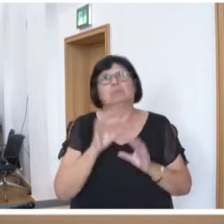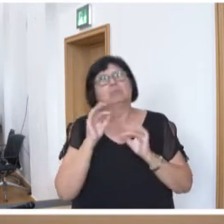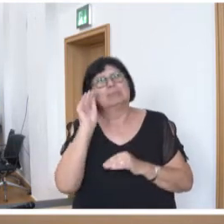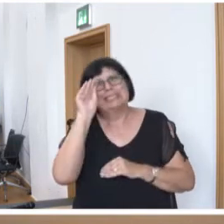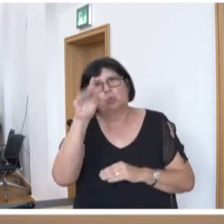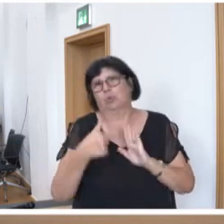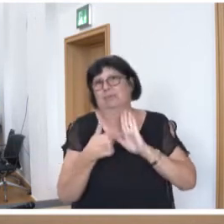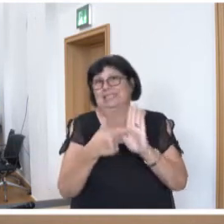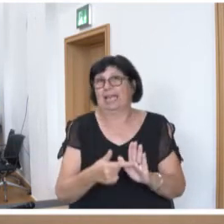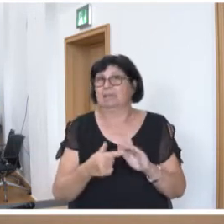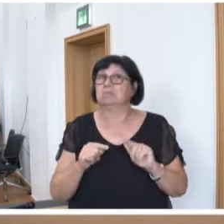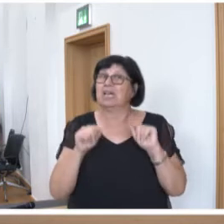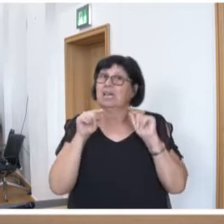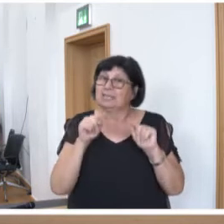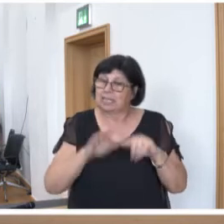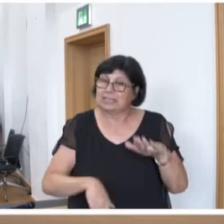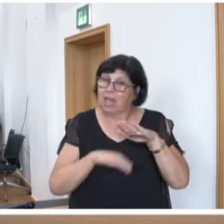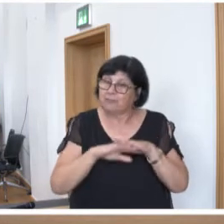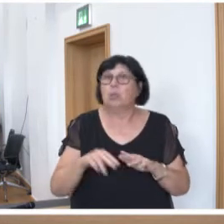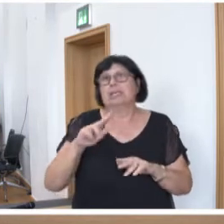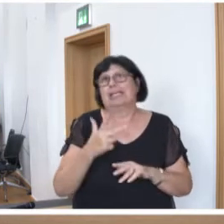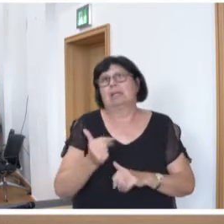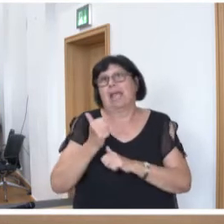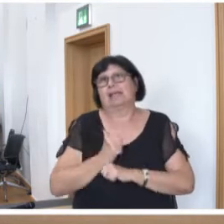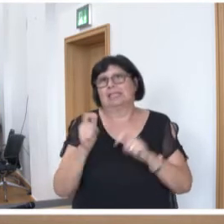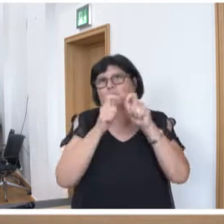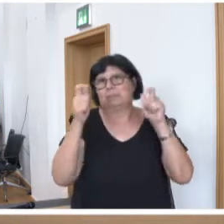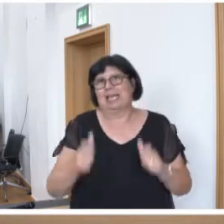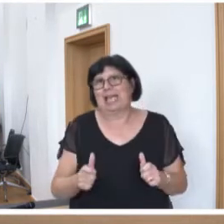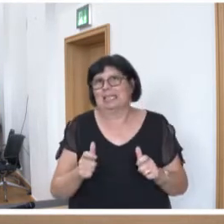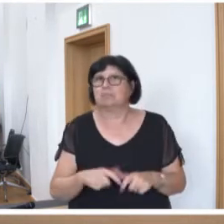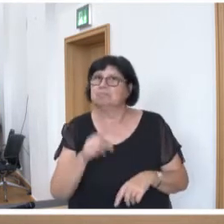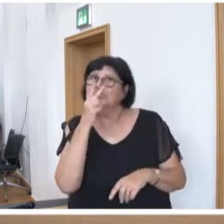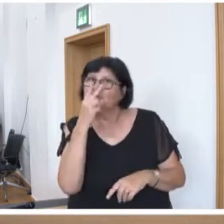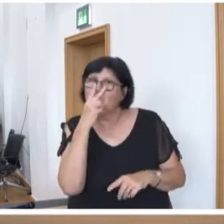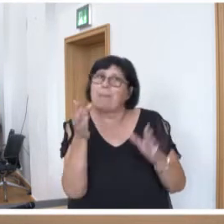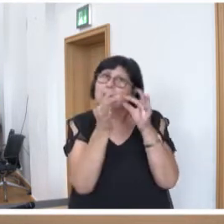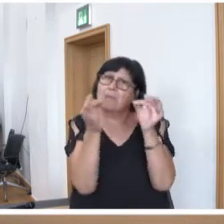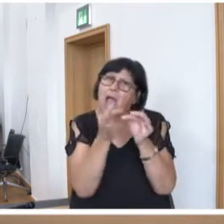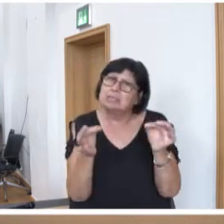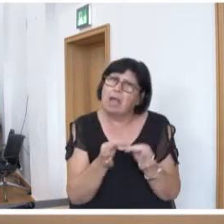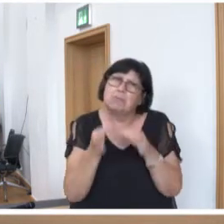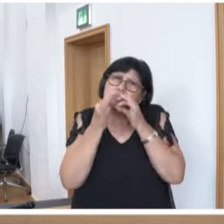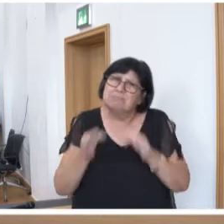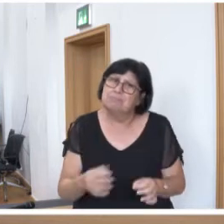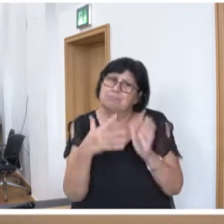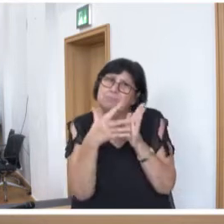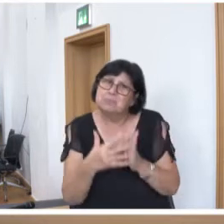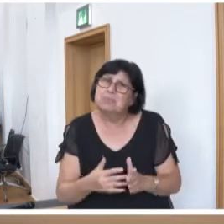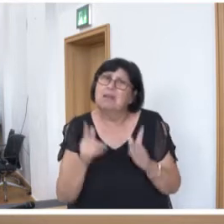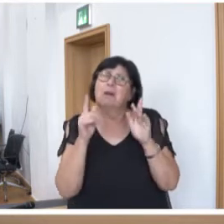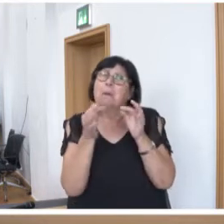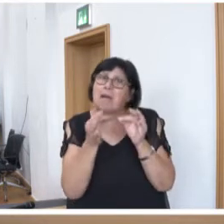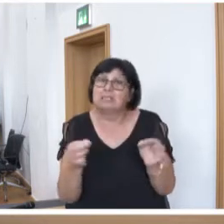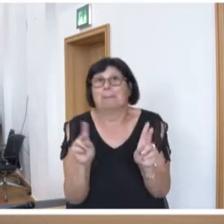Und genau das erfüllt das dritte Entlastungspaket. Denn schaut man sich die Maßnahmen im Detail an, kann man sie in Maßnahmen mit